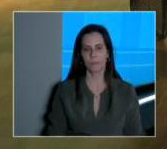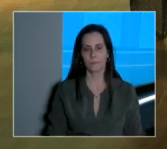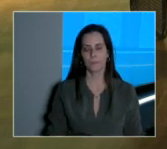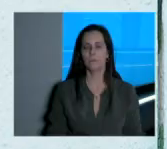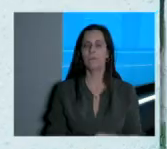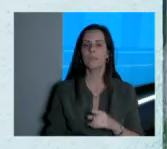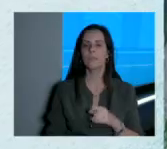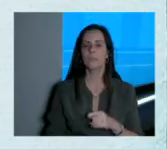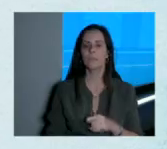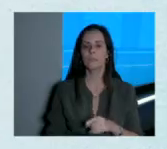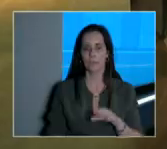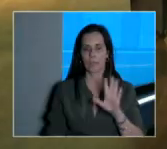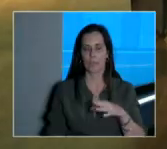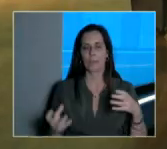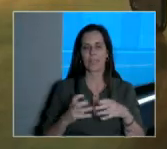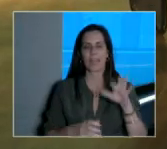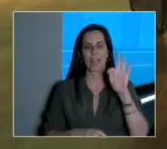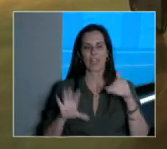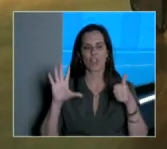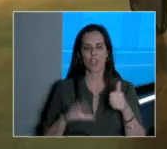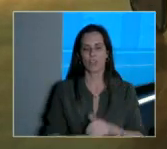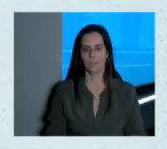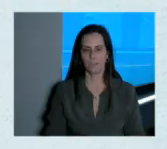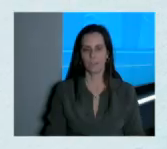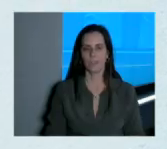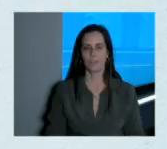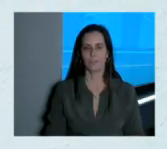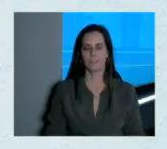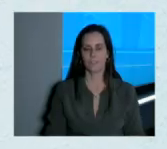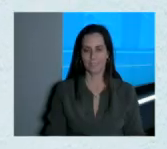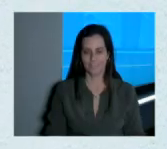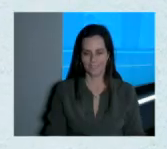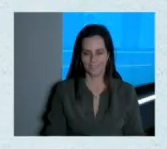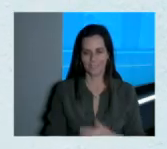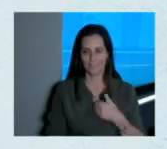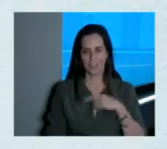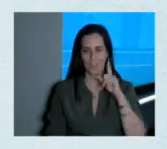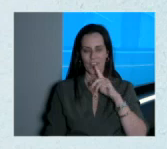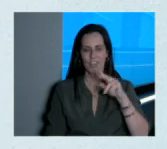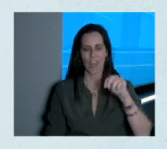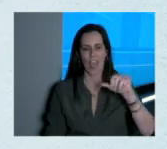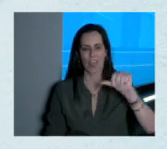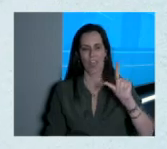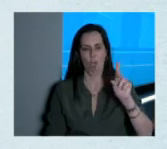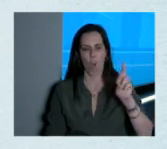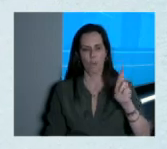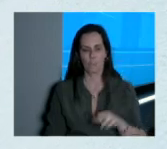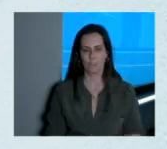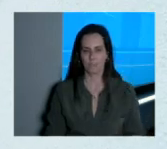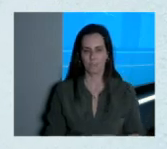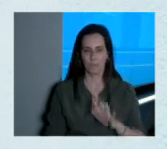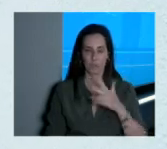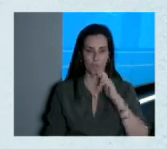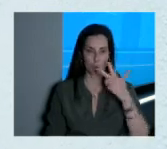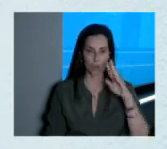מאיזה כיתה עכשיו? גם תת שש, טוב, שניים שניים, כן. טוב, אז שלום לכם, אני נאור גרצ'יקוב מתת שש, ועוד 3-4 שנים